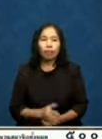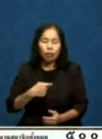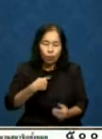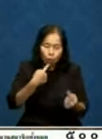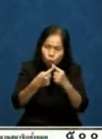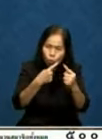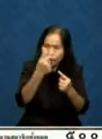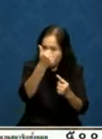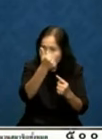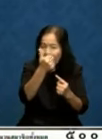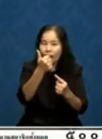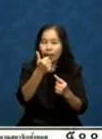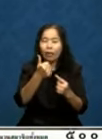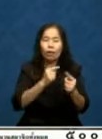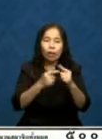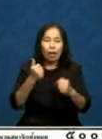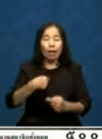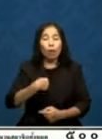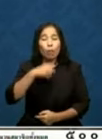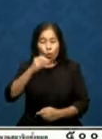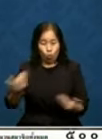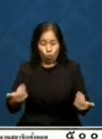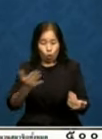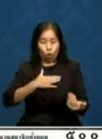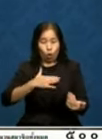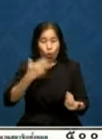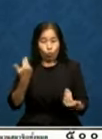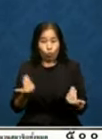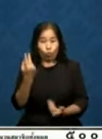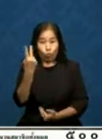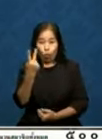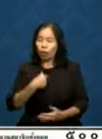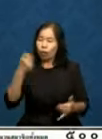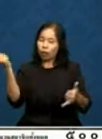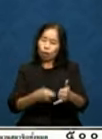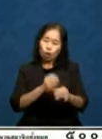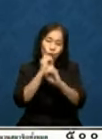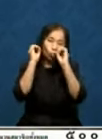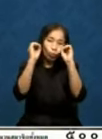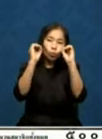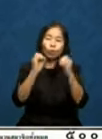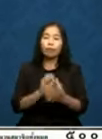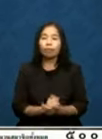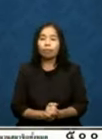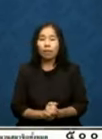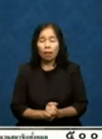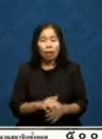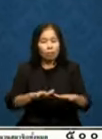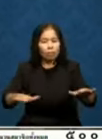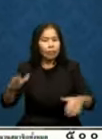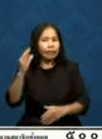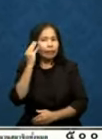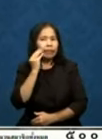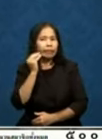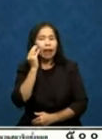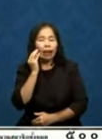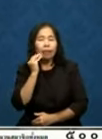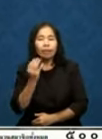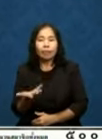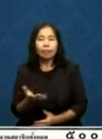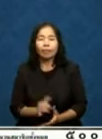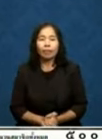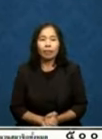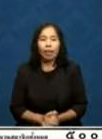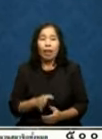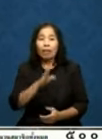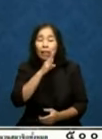คุยกันได้ค่ะดิฉันยืนยันเพราะว่าลูกสองคนของฉันไม่เคยตีนะคะและเขาก็เป็นเด็กที่น่ารักคนนึงเช่นเดียวกัน